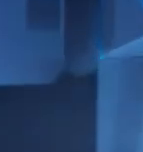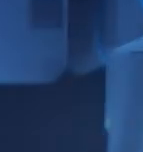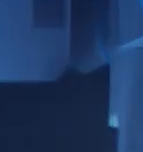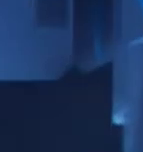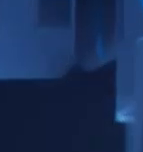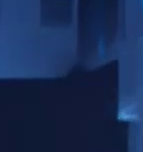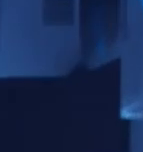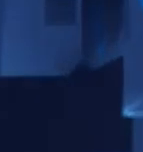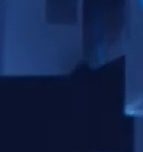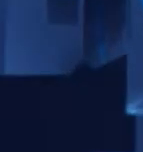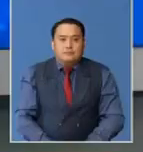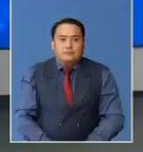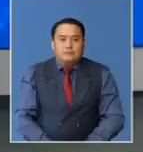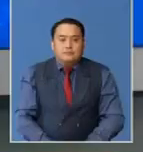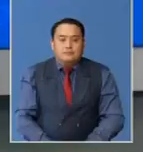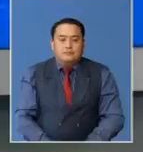ЖТСУ.